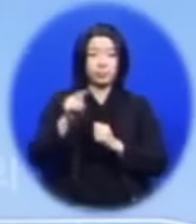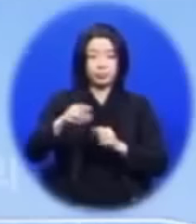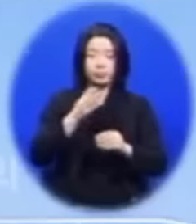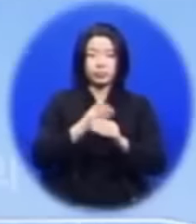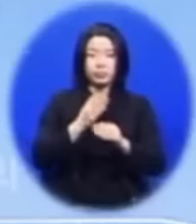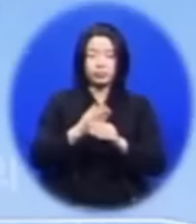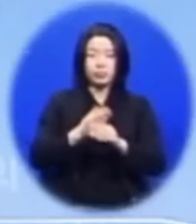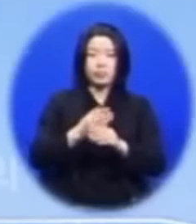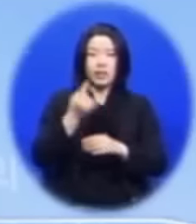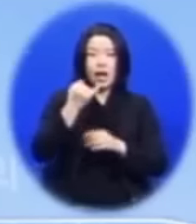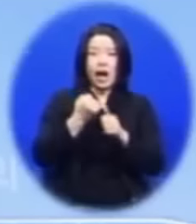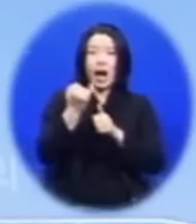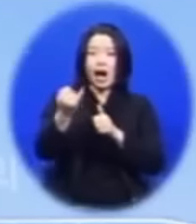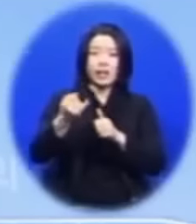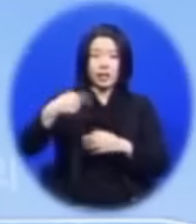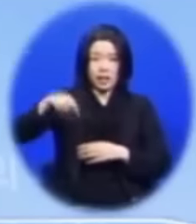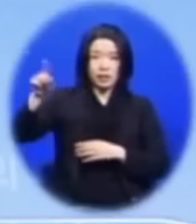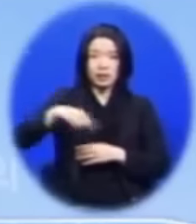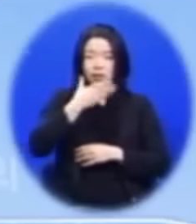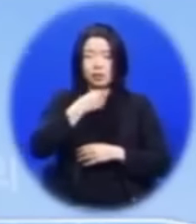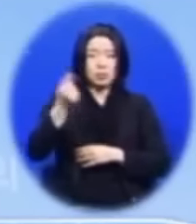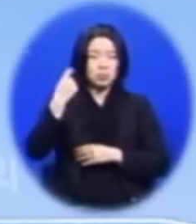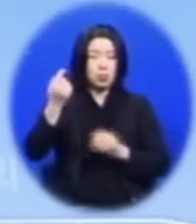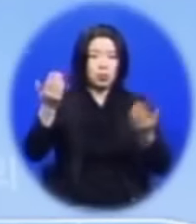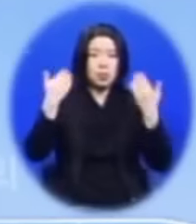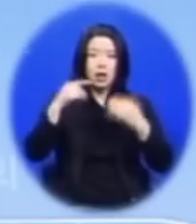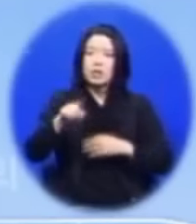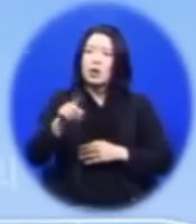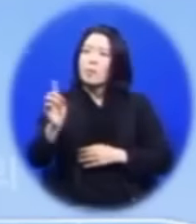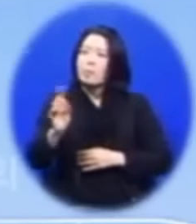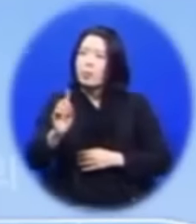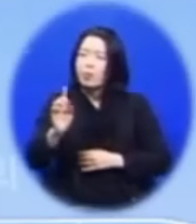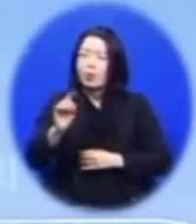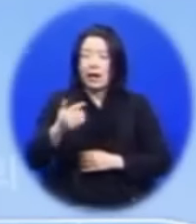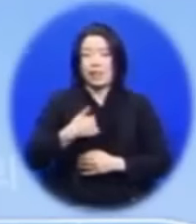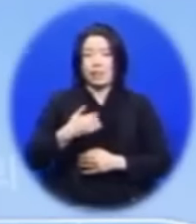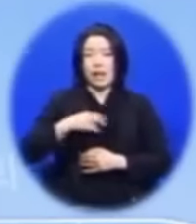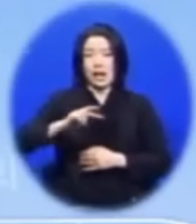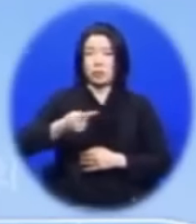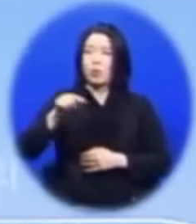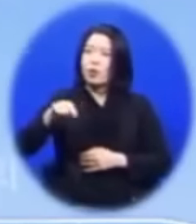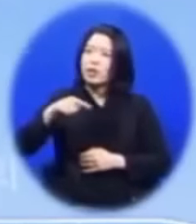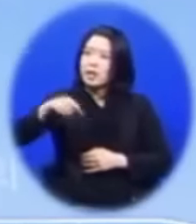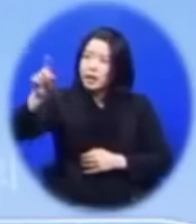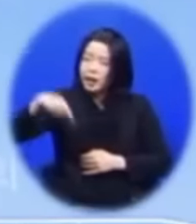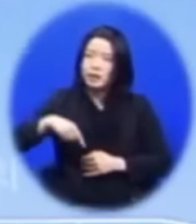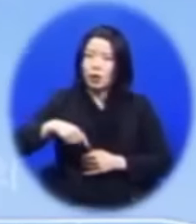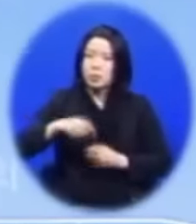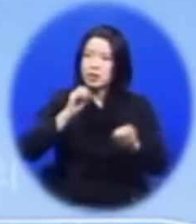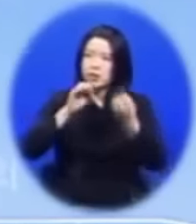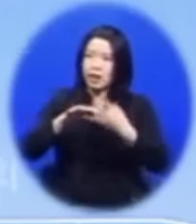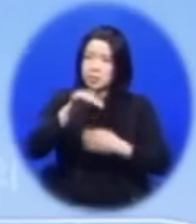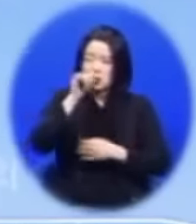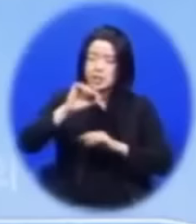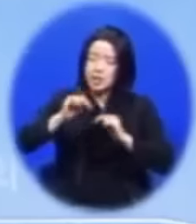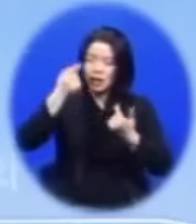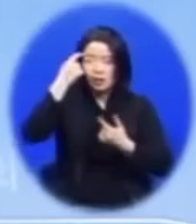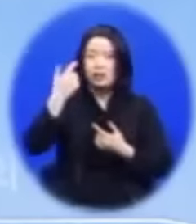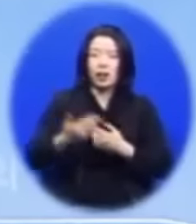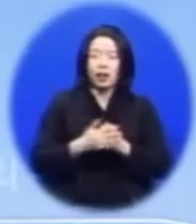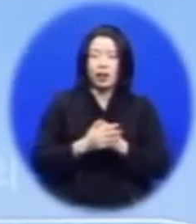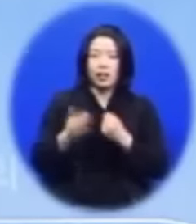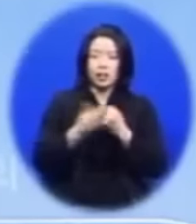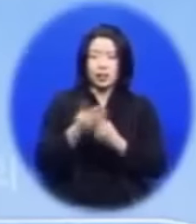아내가 다녀왔다는 복음학교 그게 도대체 뭔지 나도 거기 갔다 오면 무슨 답을 얻지 않을까 그래서